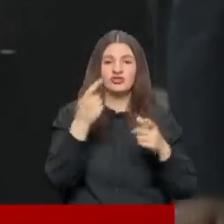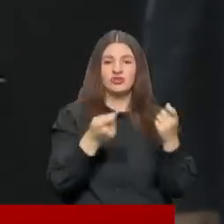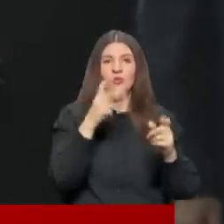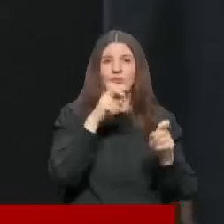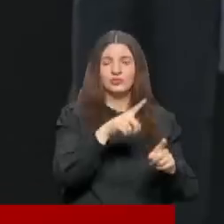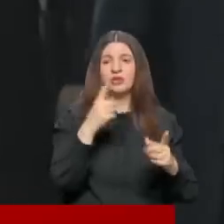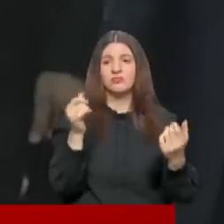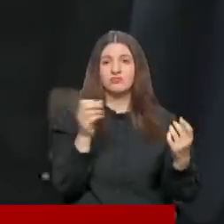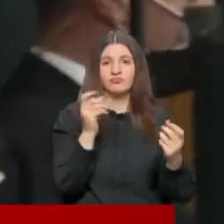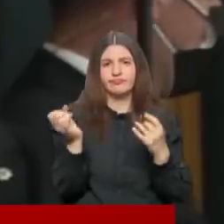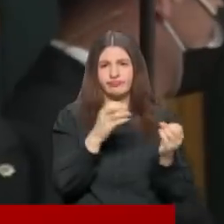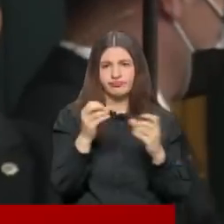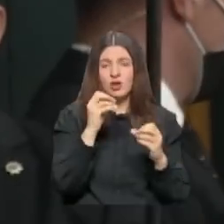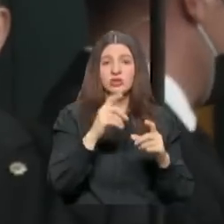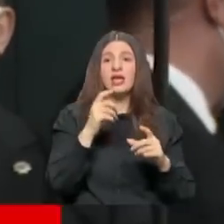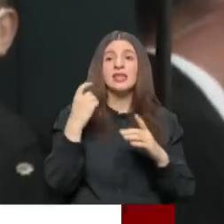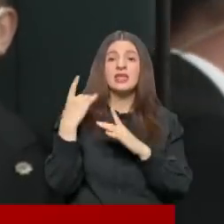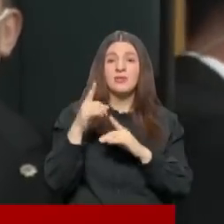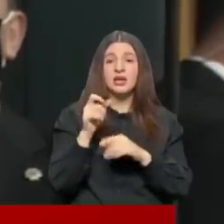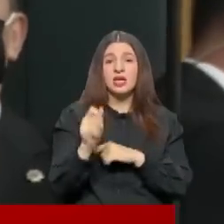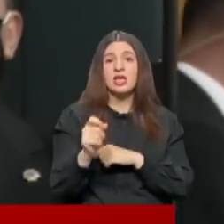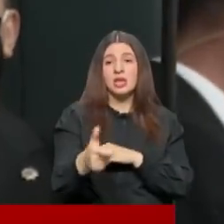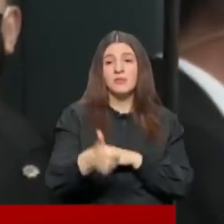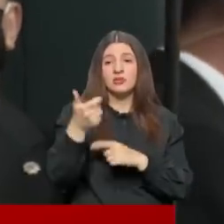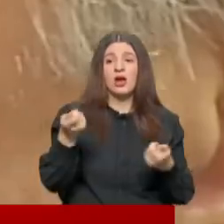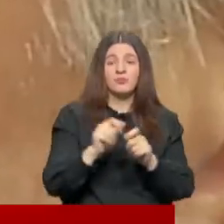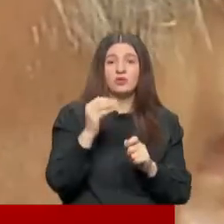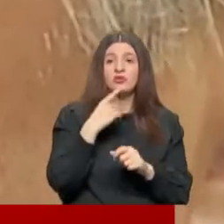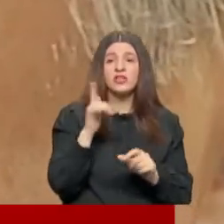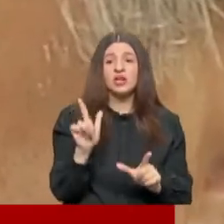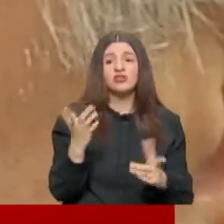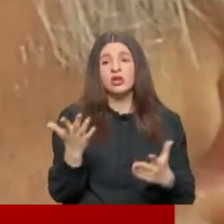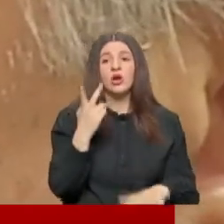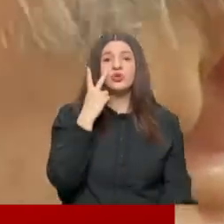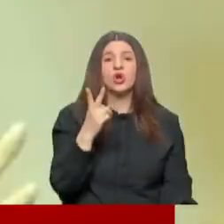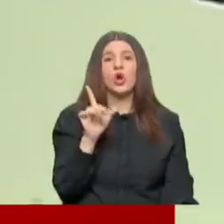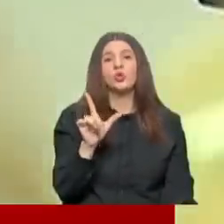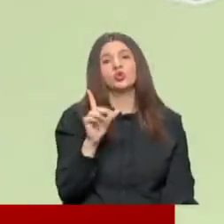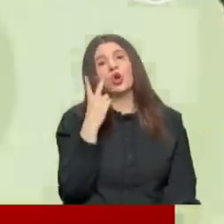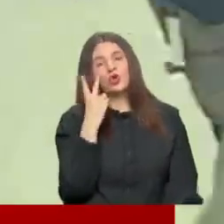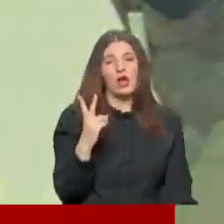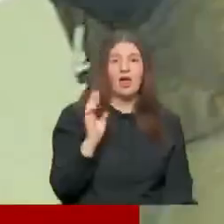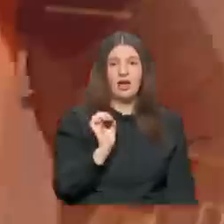yaşanırken MHP Diyarbakır İl Başkanlığı'nın kapatıldığını duyurdu. Gerekçe görülen lüzum üzerine.